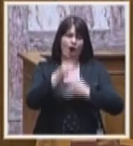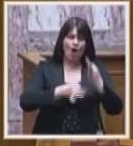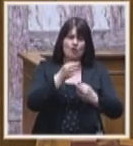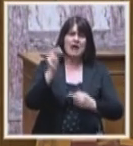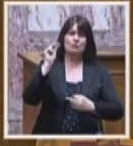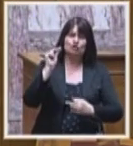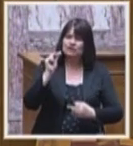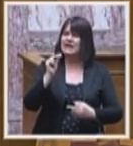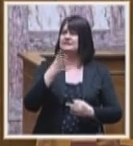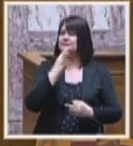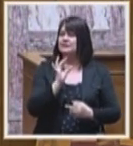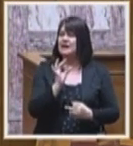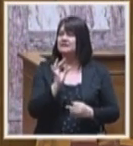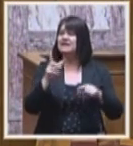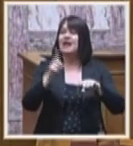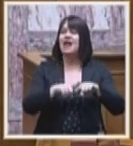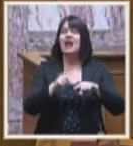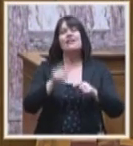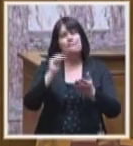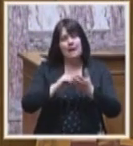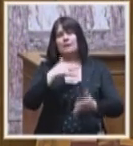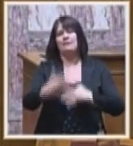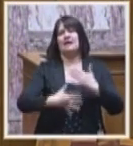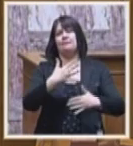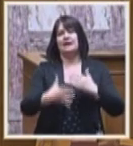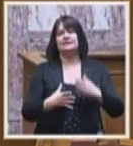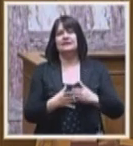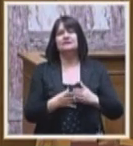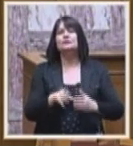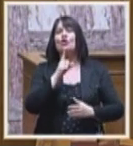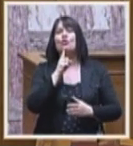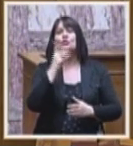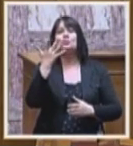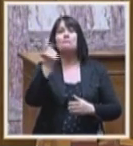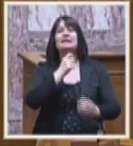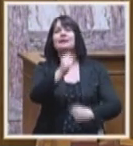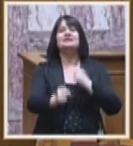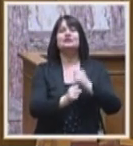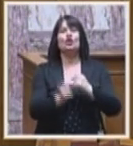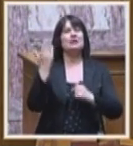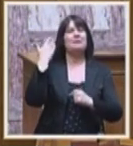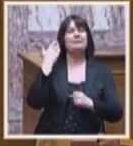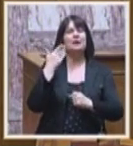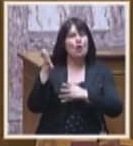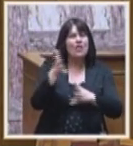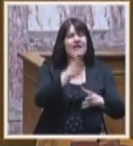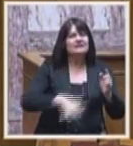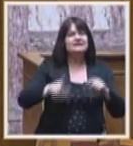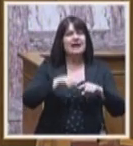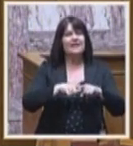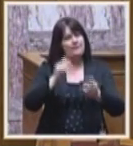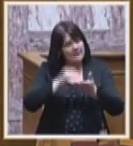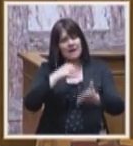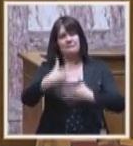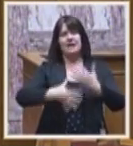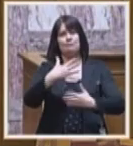να σύρετε την Ελλάδα σε νέες περιπέτειες όπως κάνατε τα 5,5 χρόνια τα προηγούμενα, περιπέτειες που